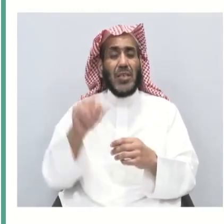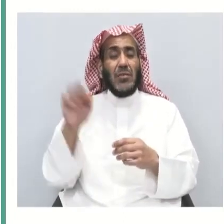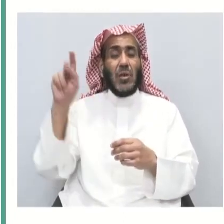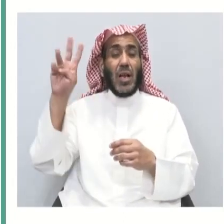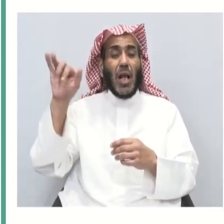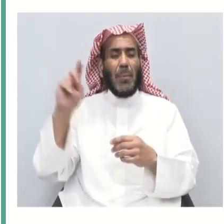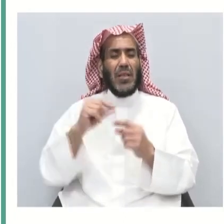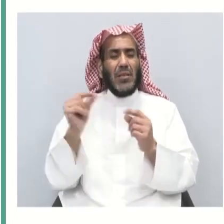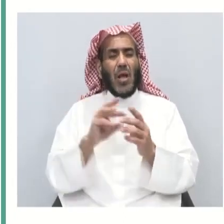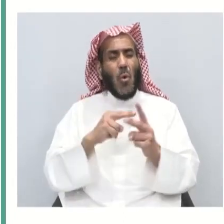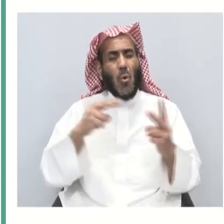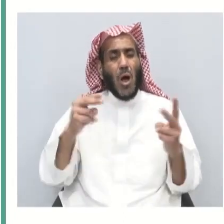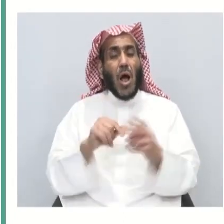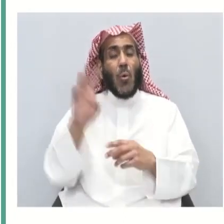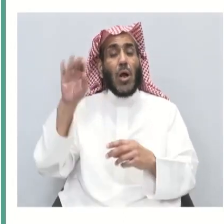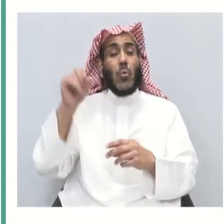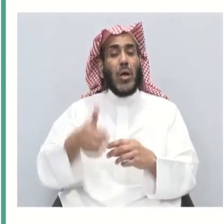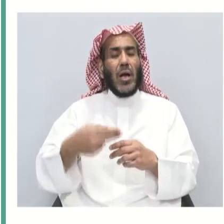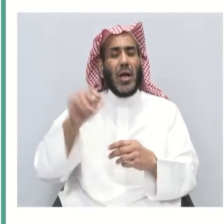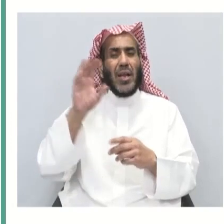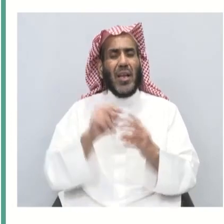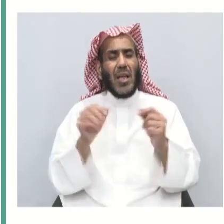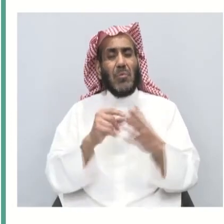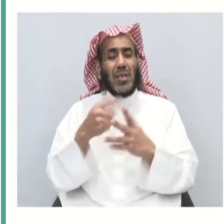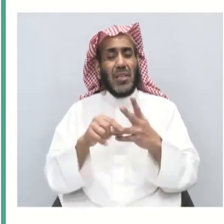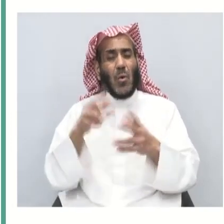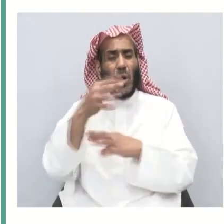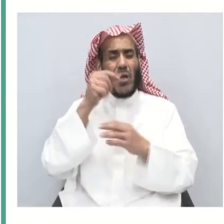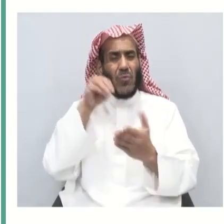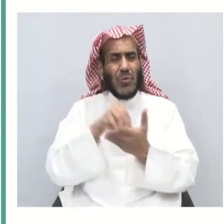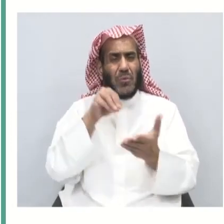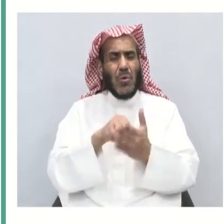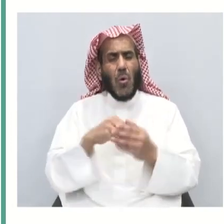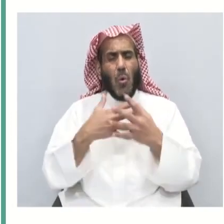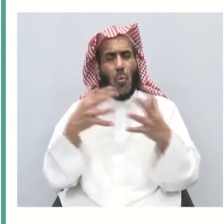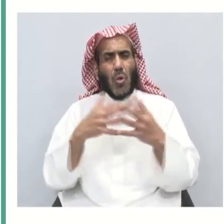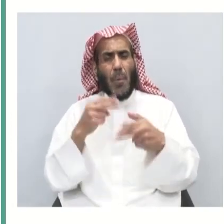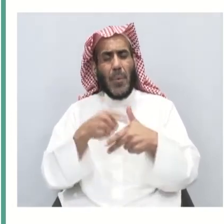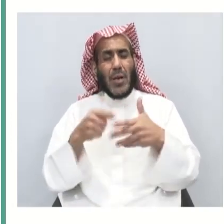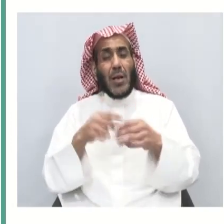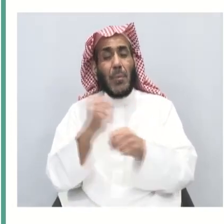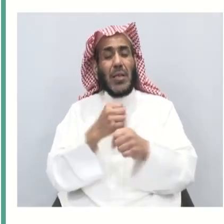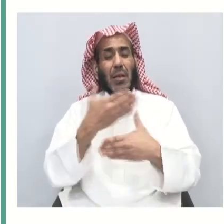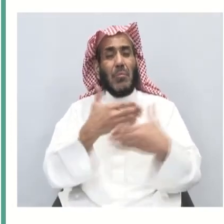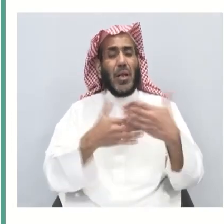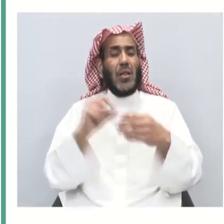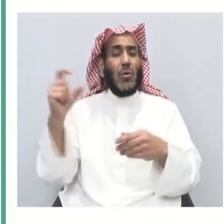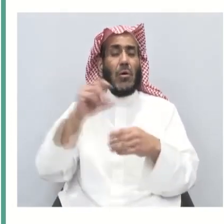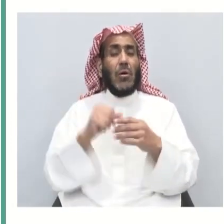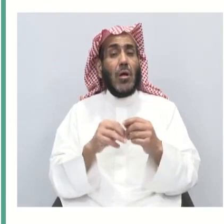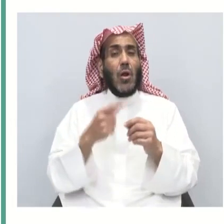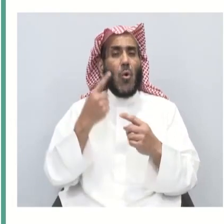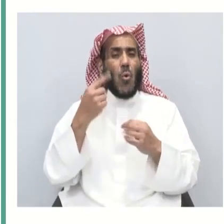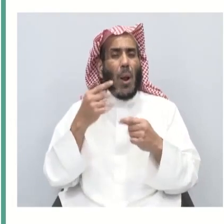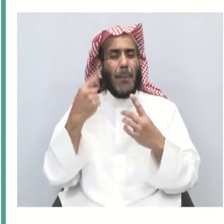الكبد؟ طبعا الوعائية. أي أجزاء الورقة يحدث فيها معظم مراحل عملية البناء الضوئي؟ هل هو